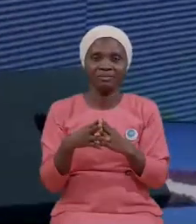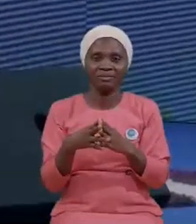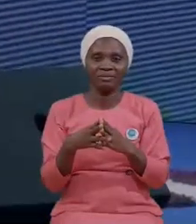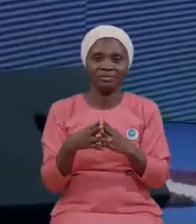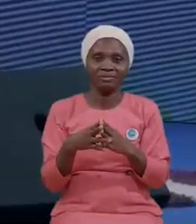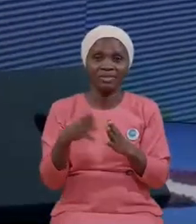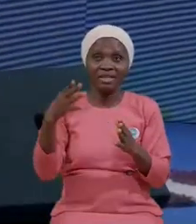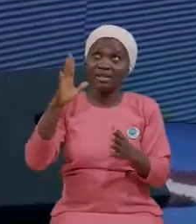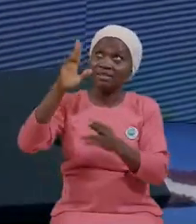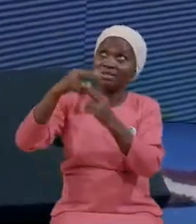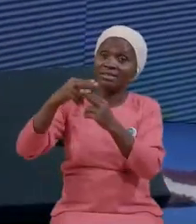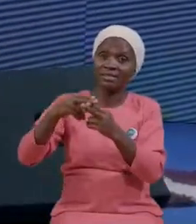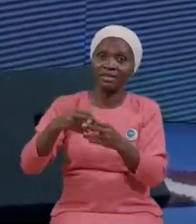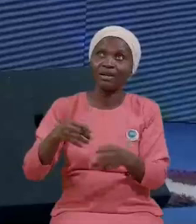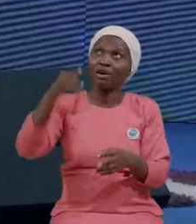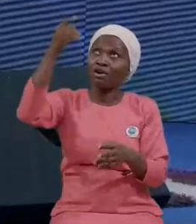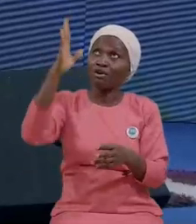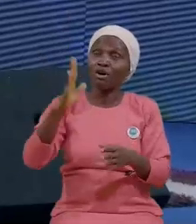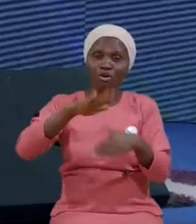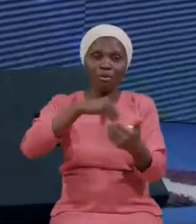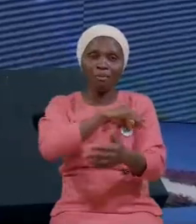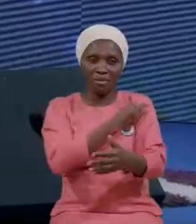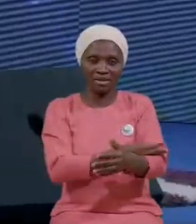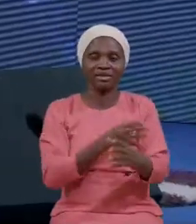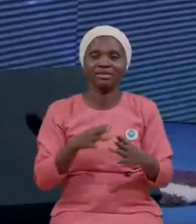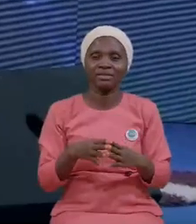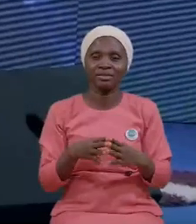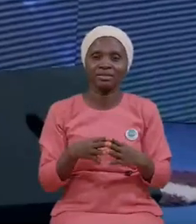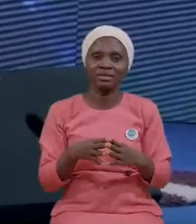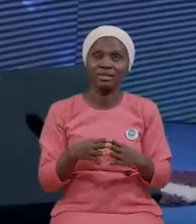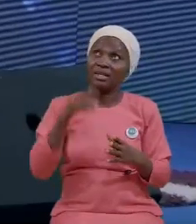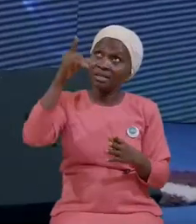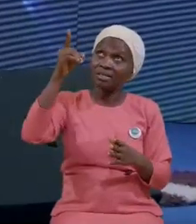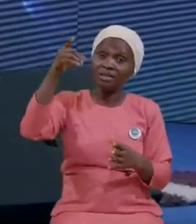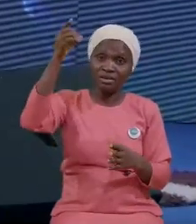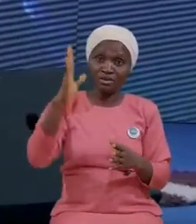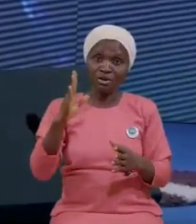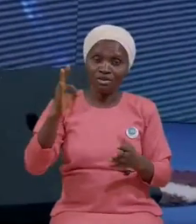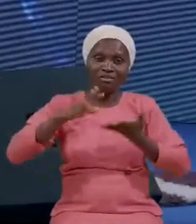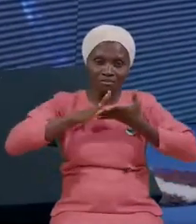Son nom est le Dieu Tout-Puissant. C'est le Dieu de paix.